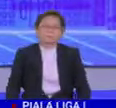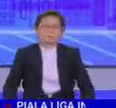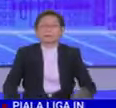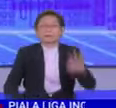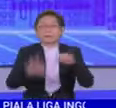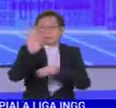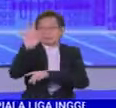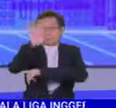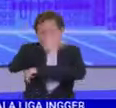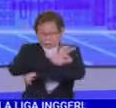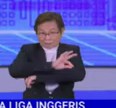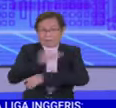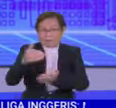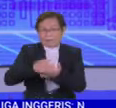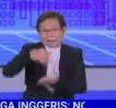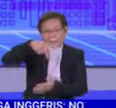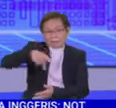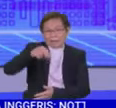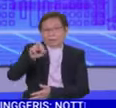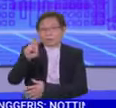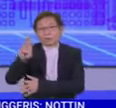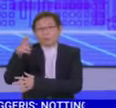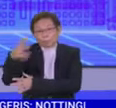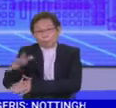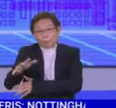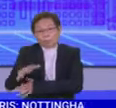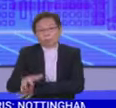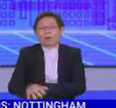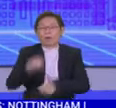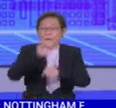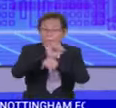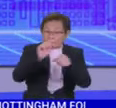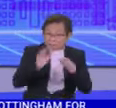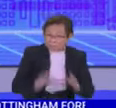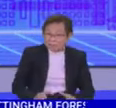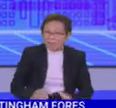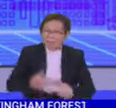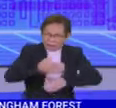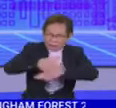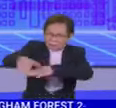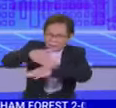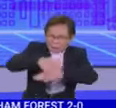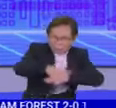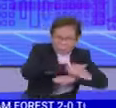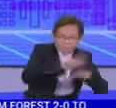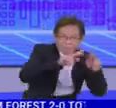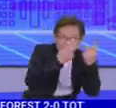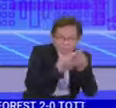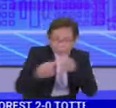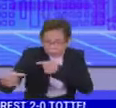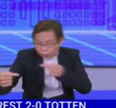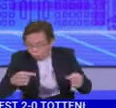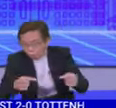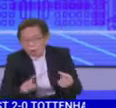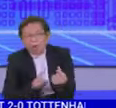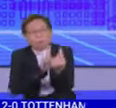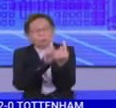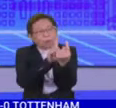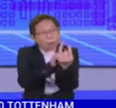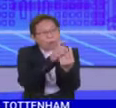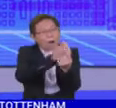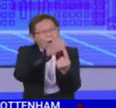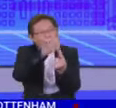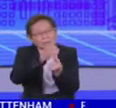Berbaki 9 hari lagi PRU15, jentera terus digerakkan parti-parti yang bertanding. Pertemuan fizikal